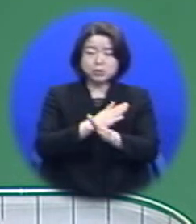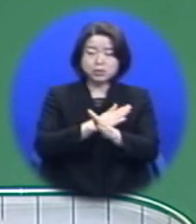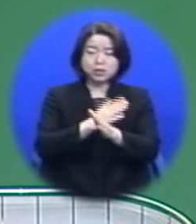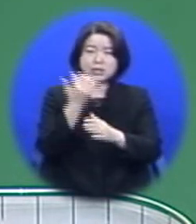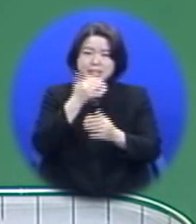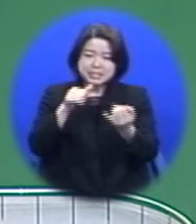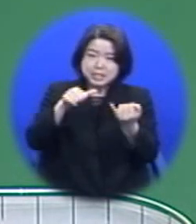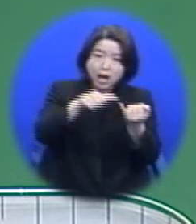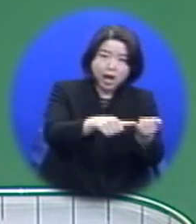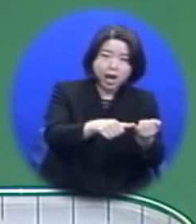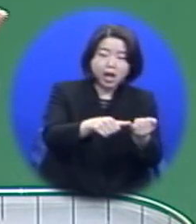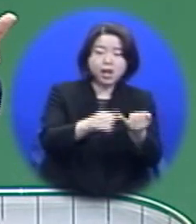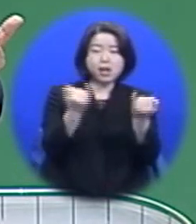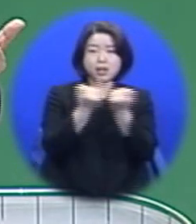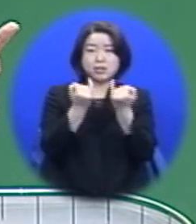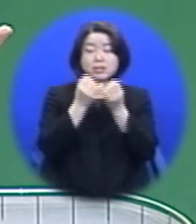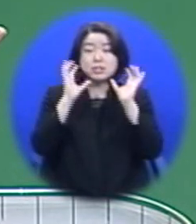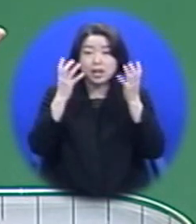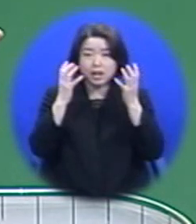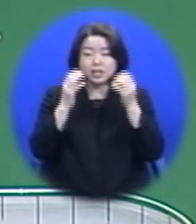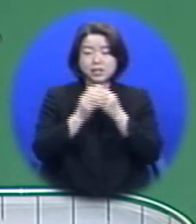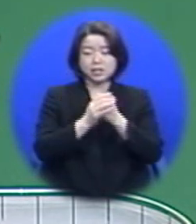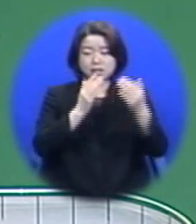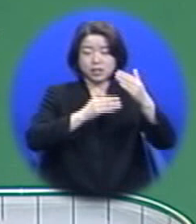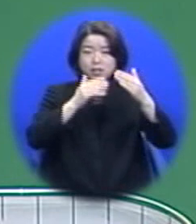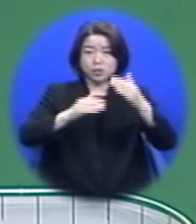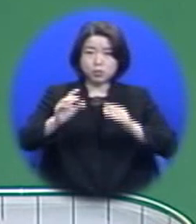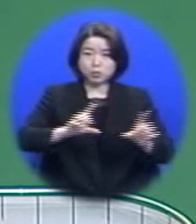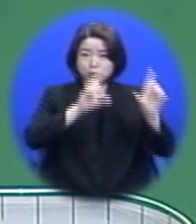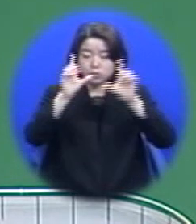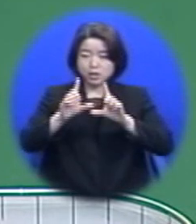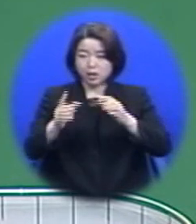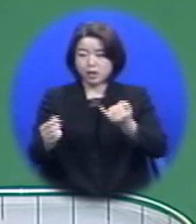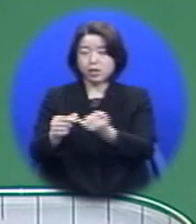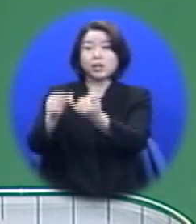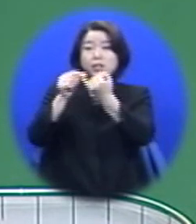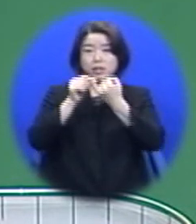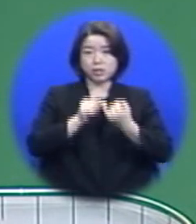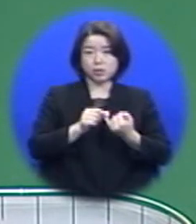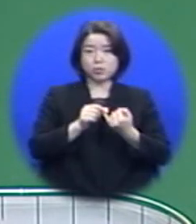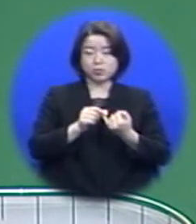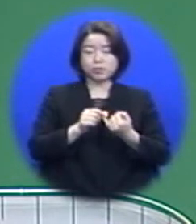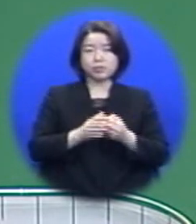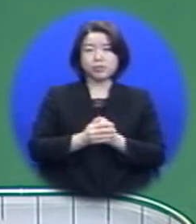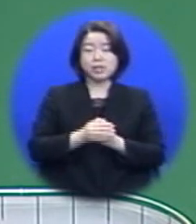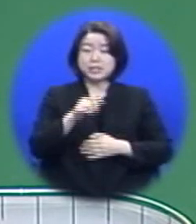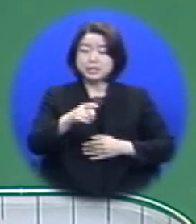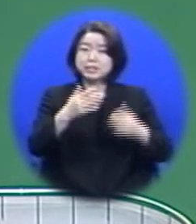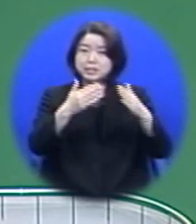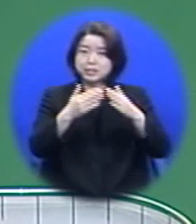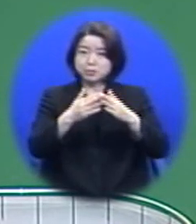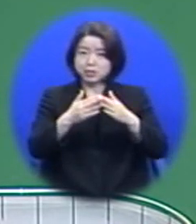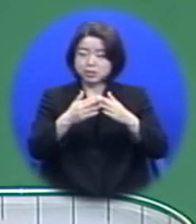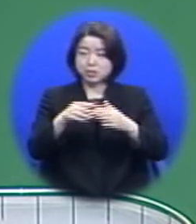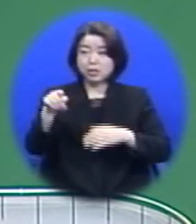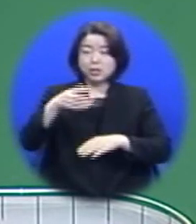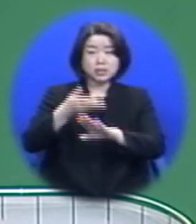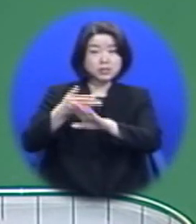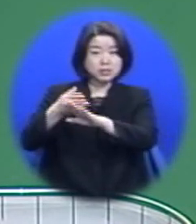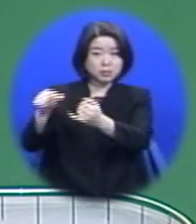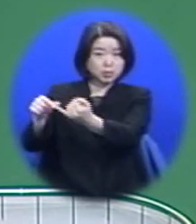여자아이를 그 공동생활에 했습니다 그 집에서 건져낸